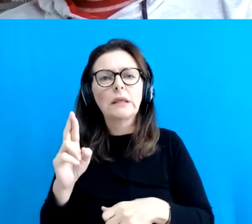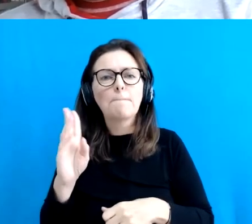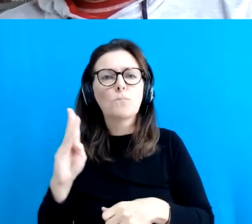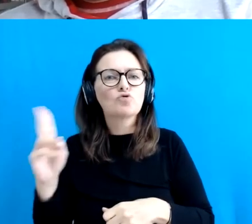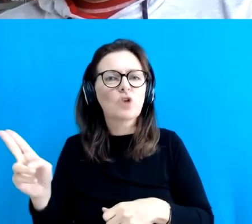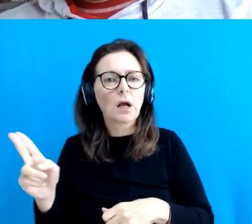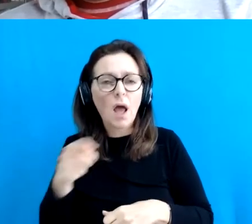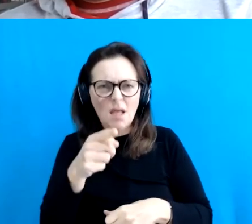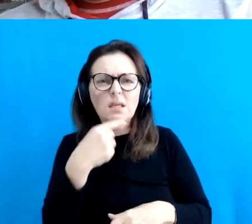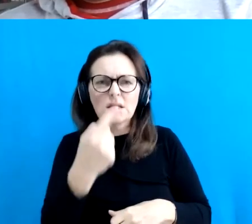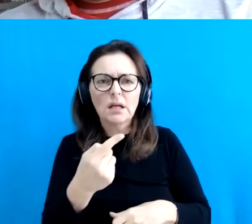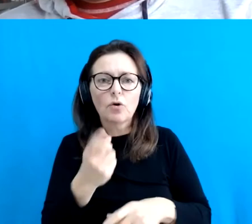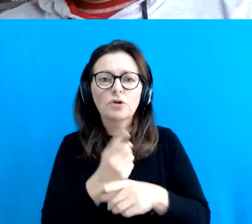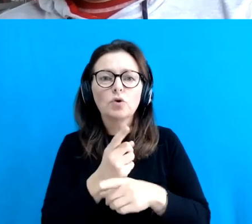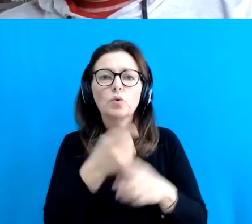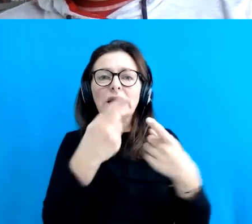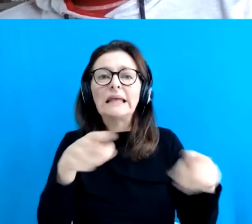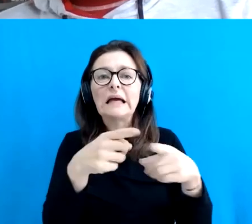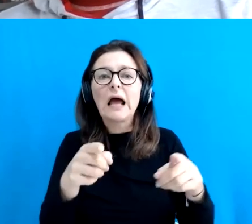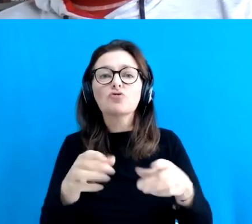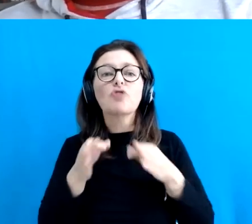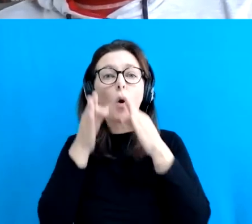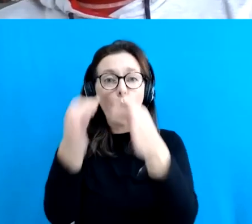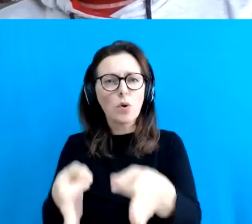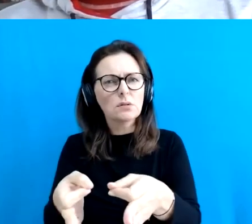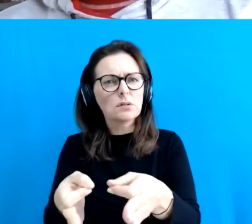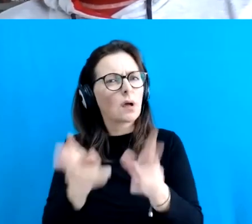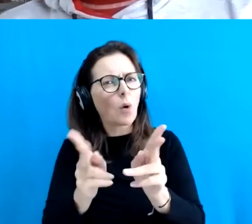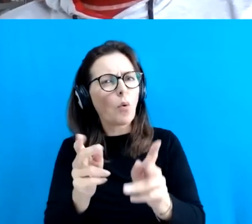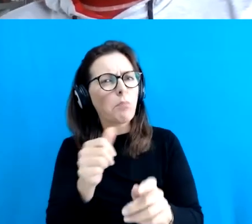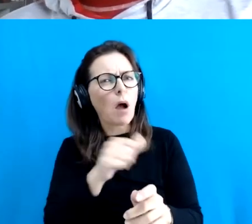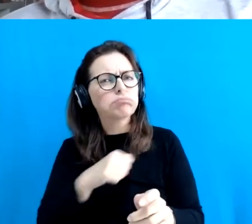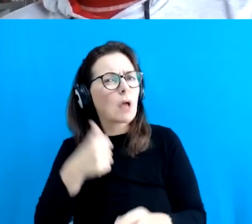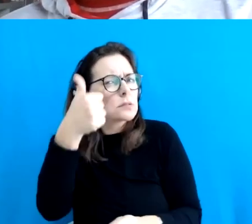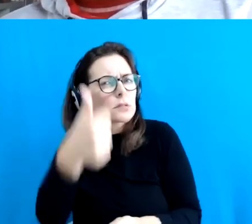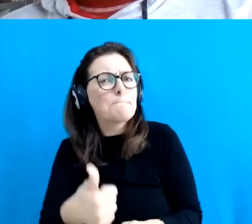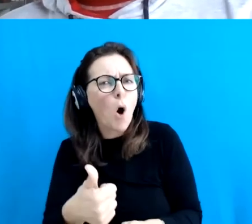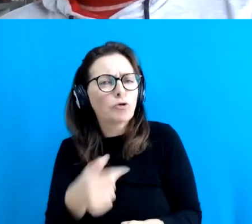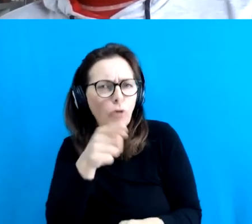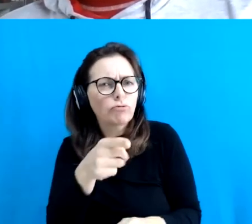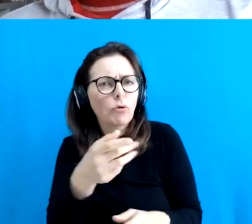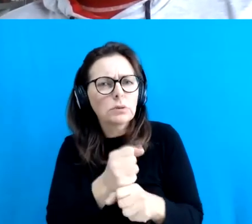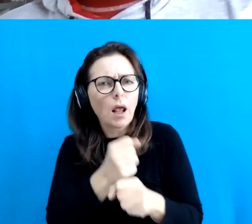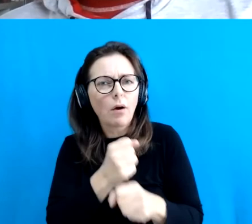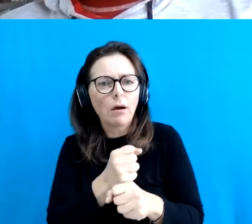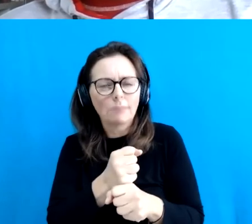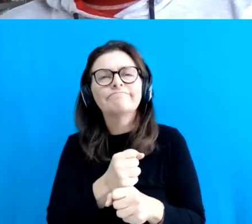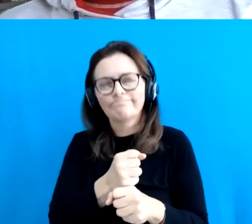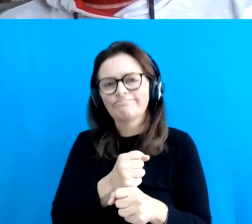Kako samotno pa je to lahko? V bistvu si na ulici je bilo tako, da si precej